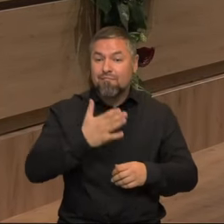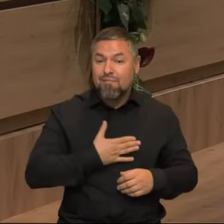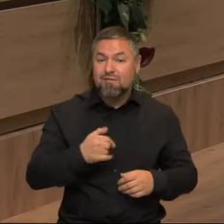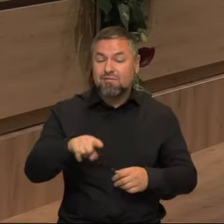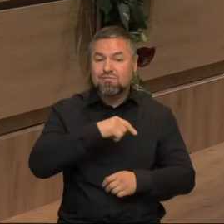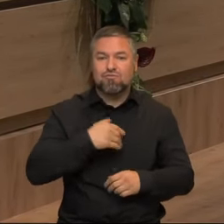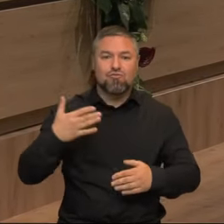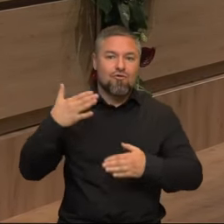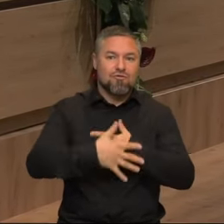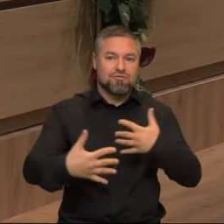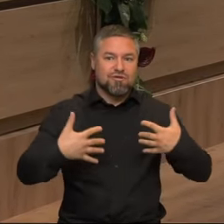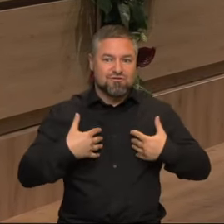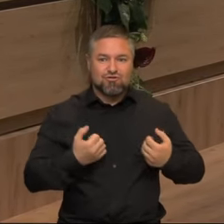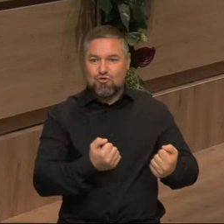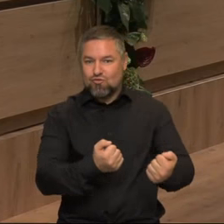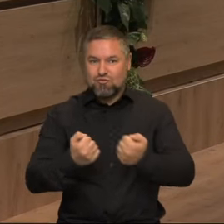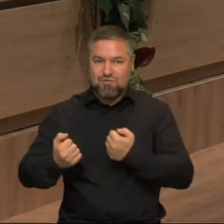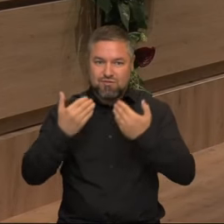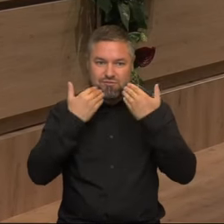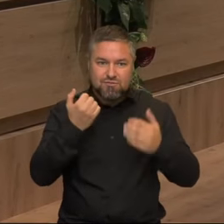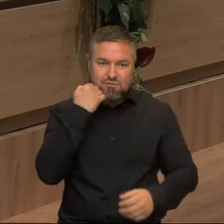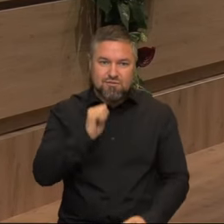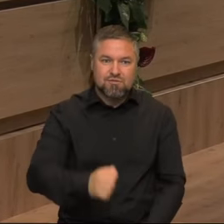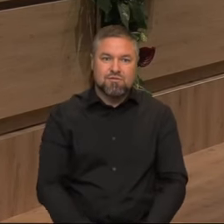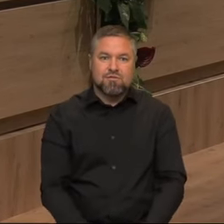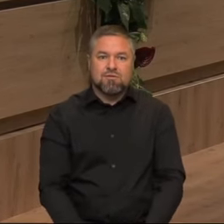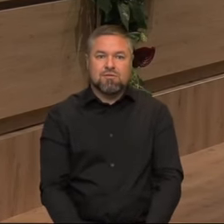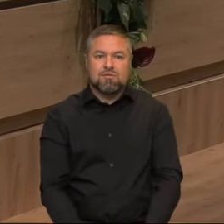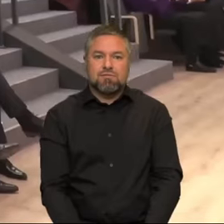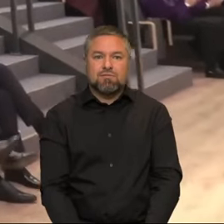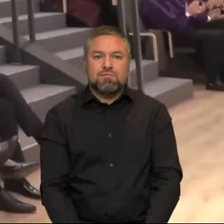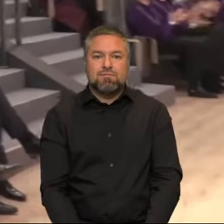z Państwem do końca życia. Dziękuję bardzo.